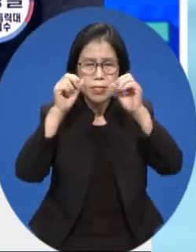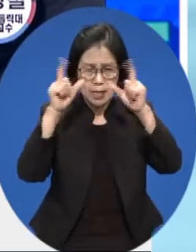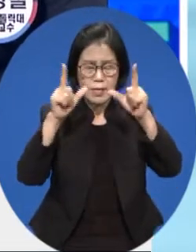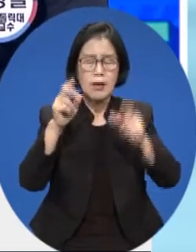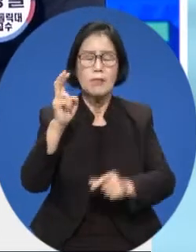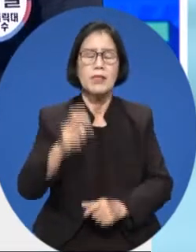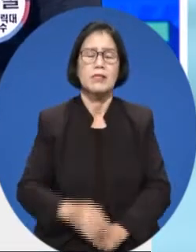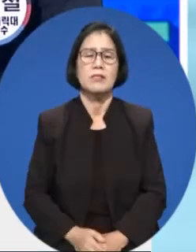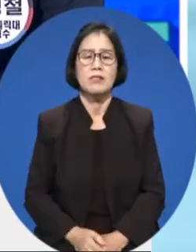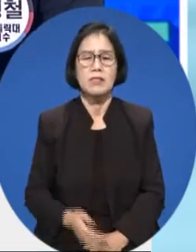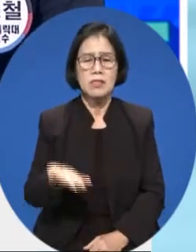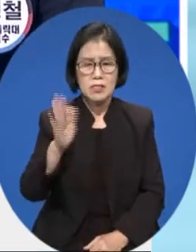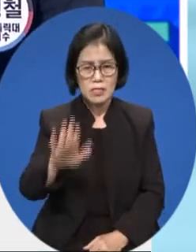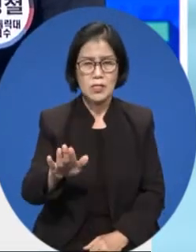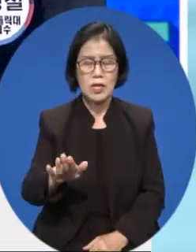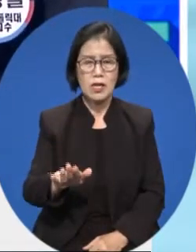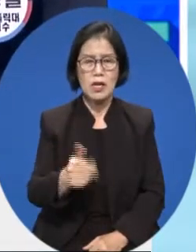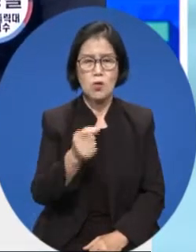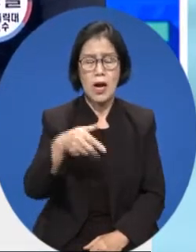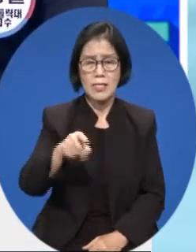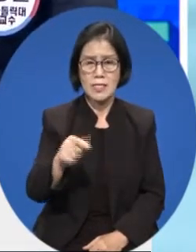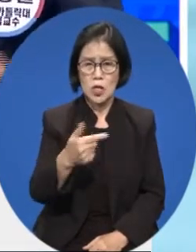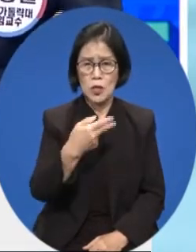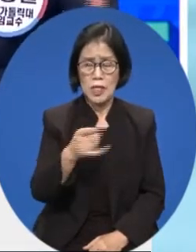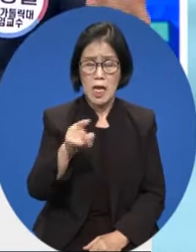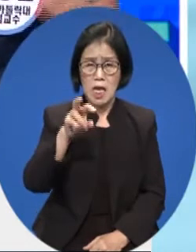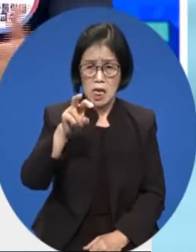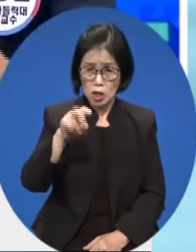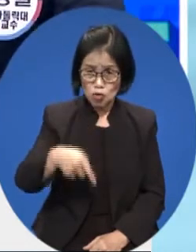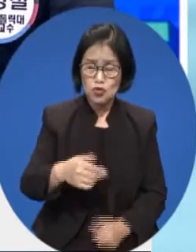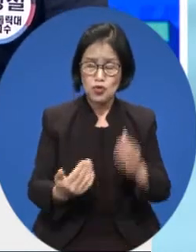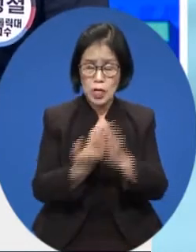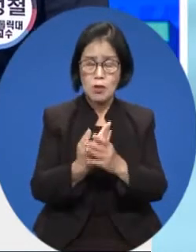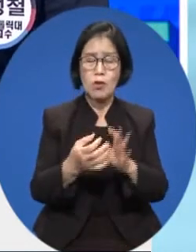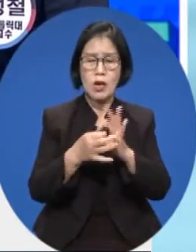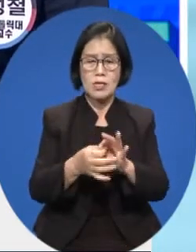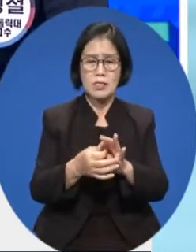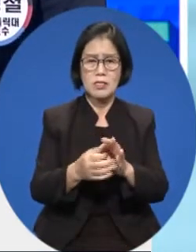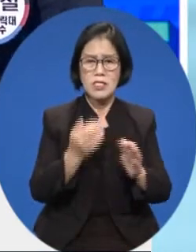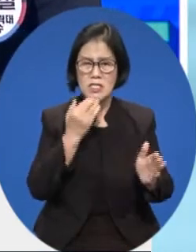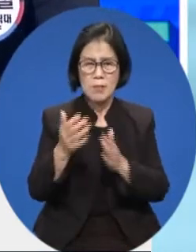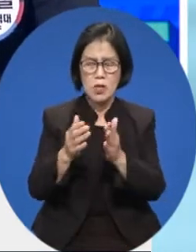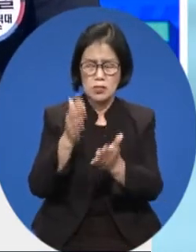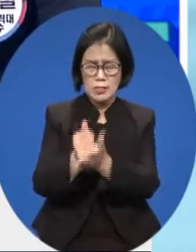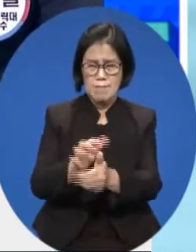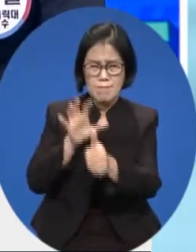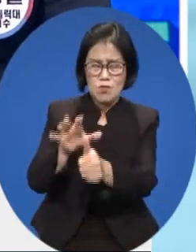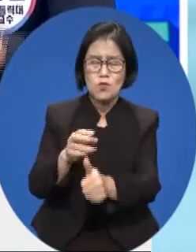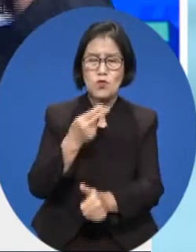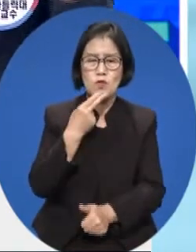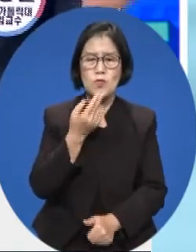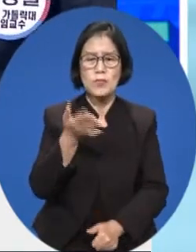하지만 그냥 화천 대유 이 사건과 관련해 선 보니 직접적으로 2 3명 기사를 공격하고 있지 않지만